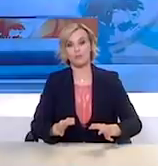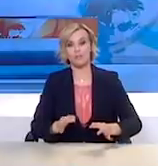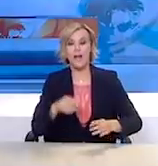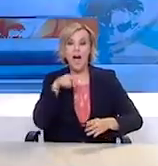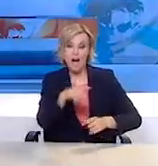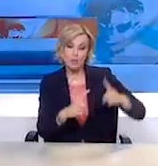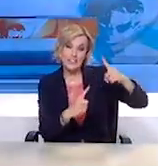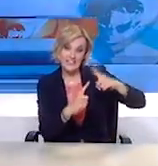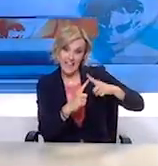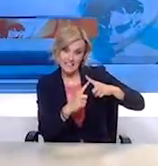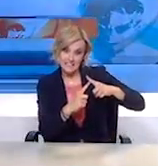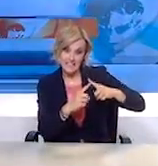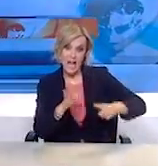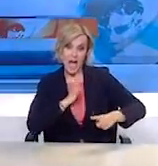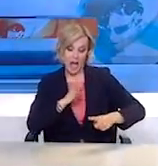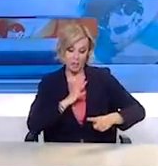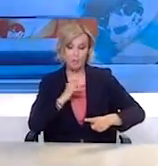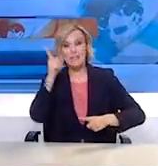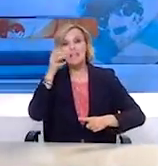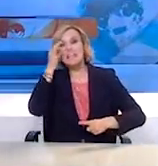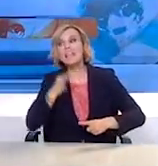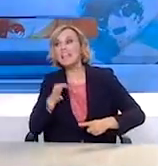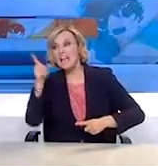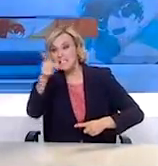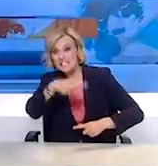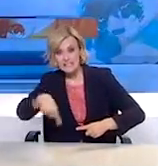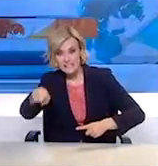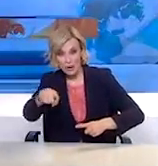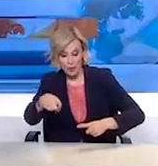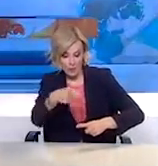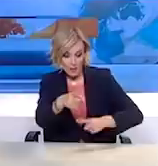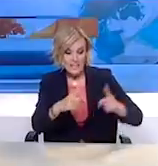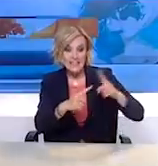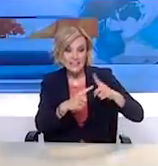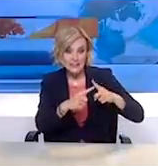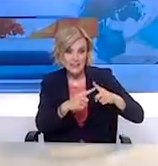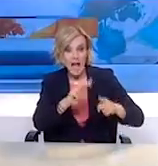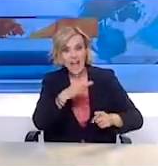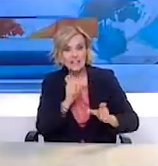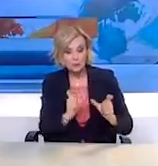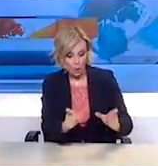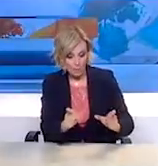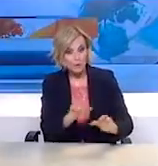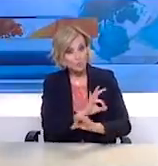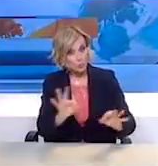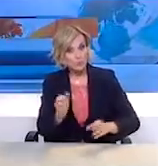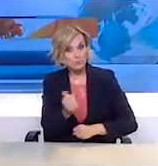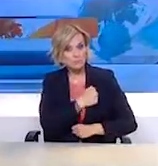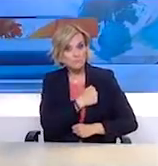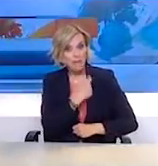αυτόν τον άνθρωπο που έγινε με το κινέζικο, σε αυτόν τον πληθυσμό που έγινε με το κινέζικο τεστ αντισωμάτων, είναι